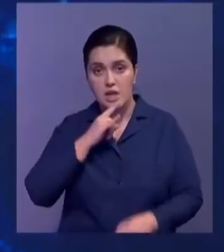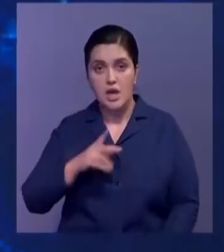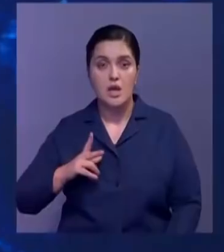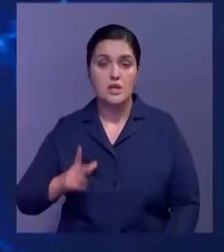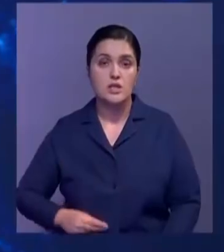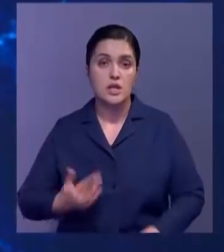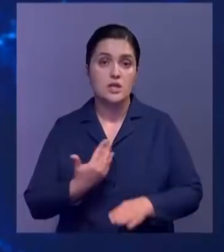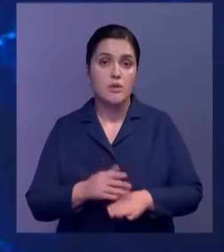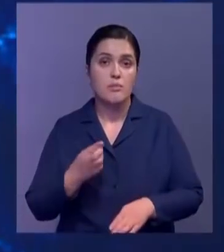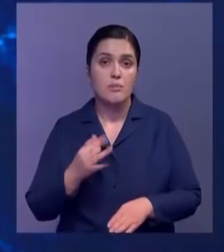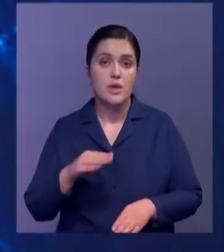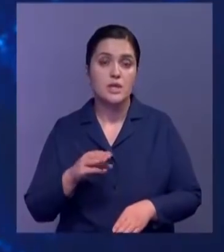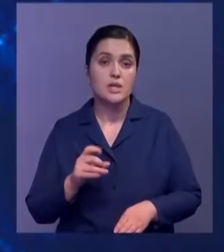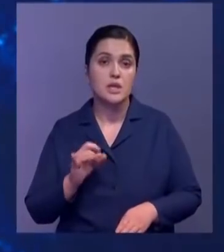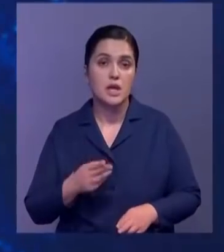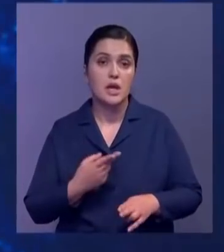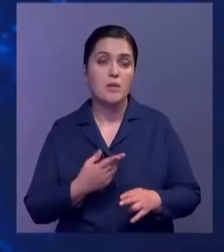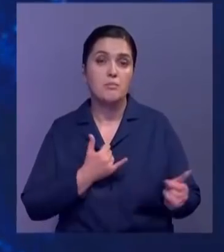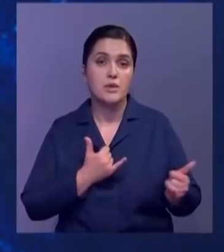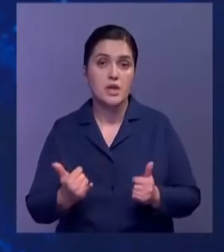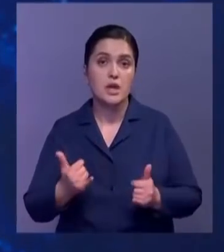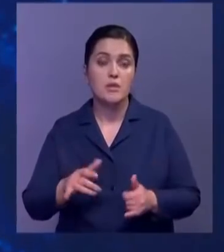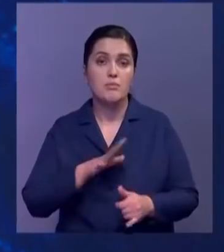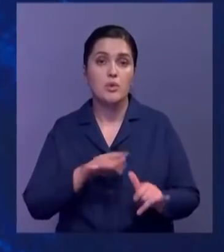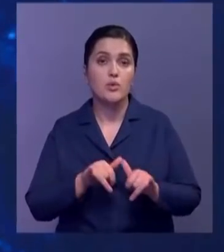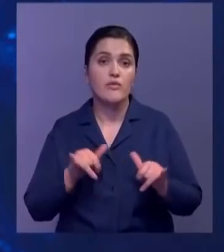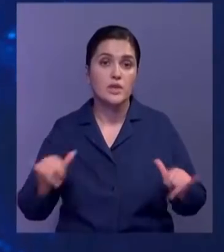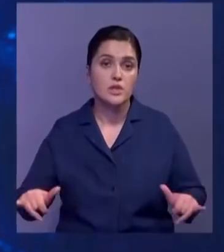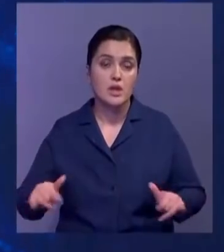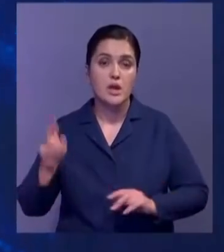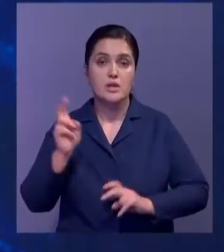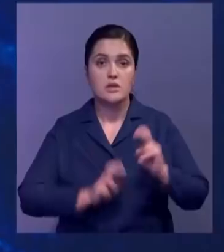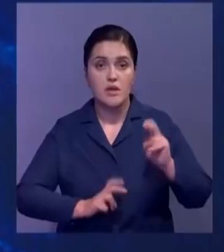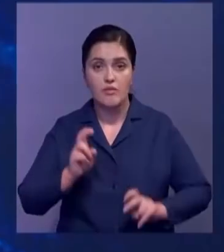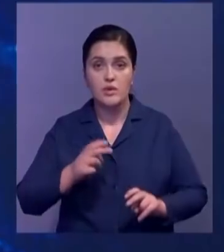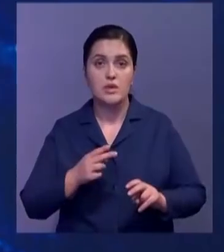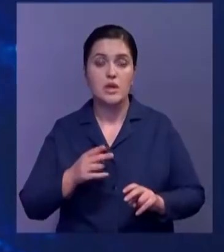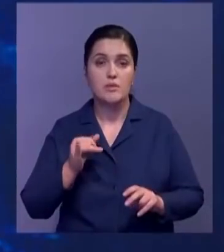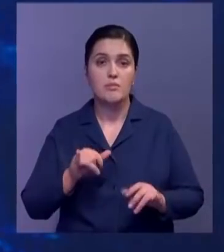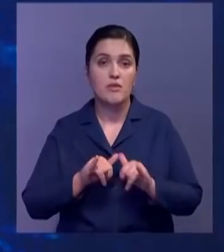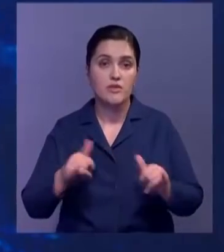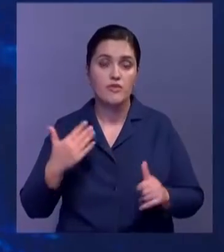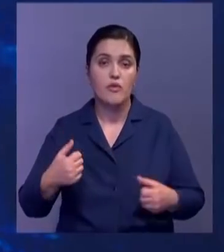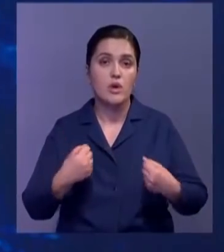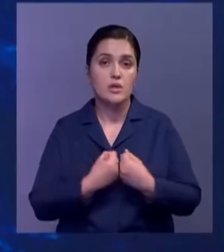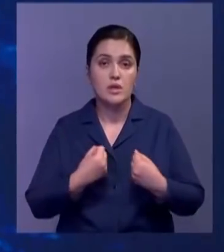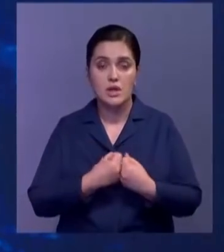«Байтерек». Благодаря этому был увеличен экспортный потенциал завода и, соответственно, повышена его